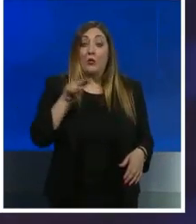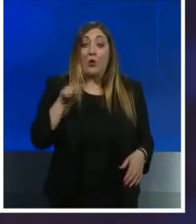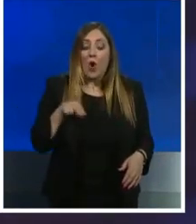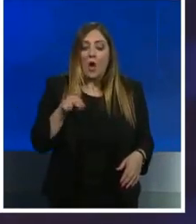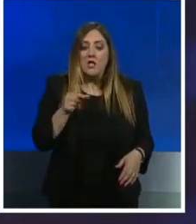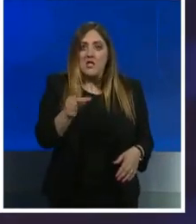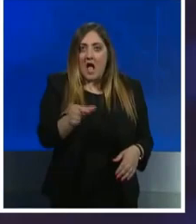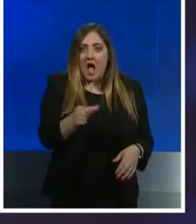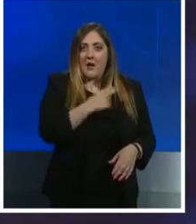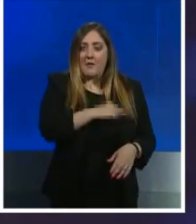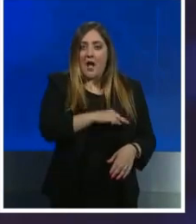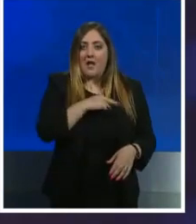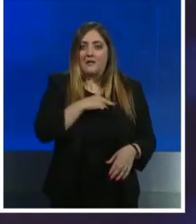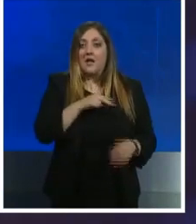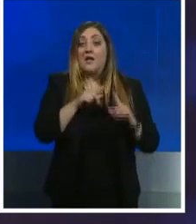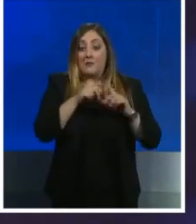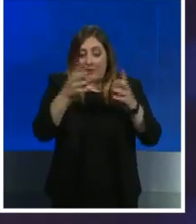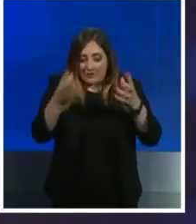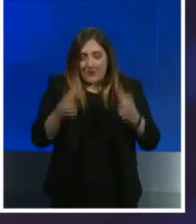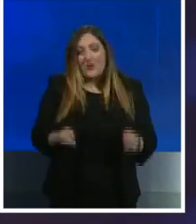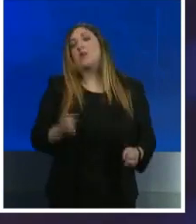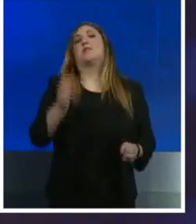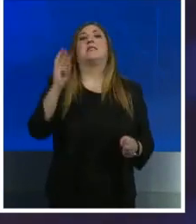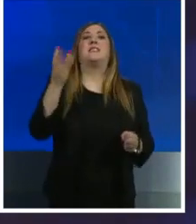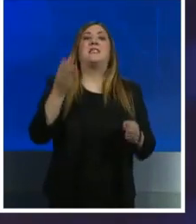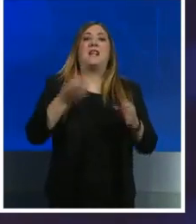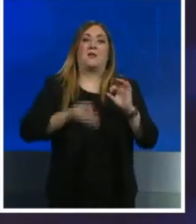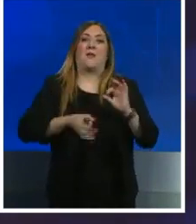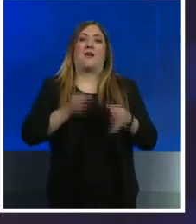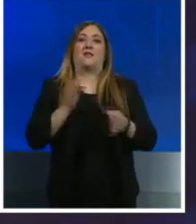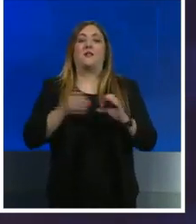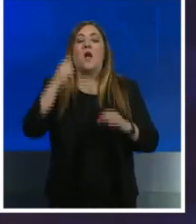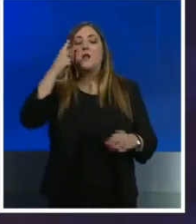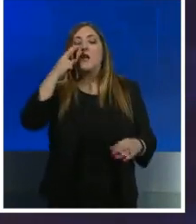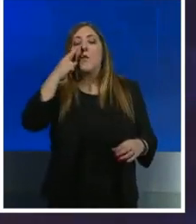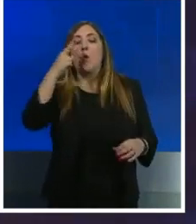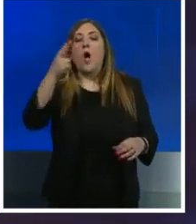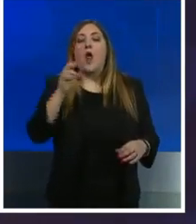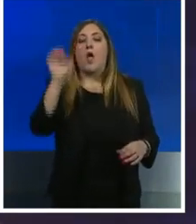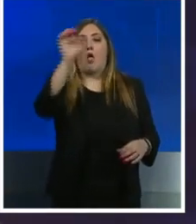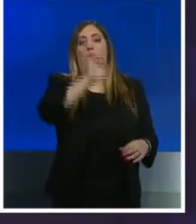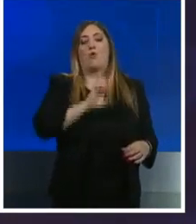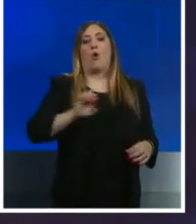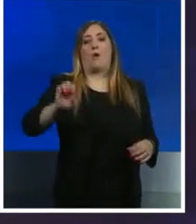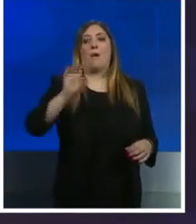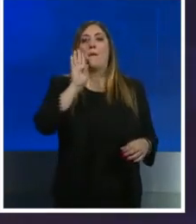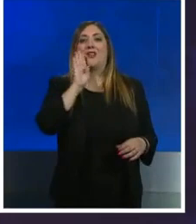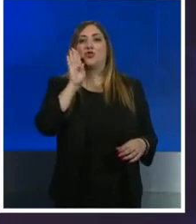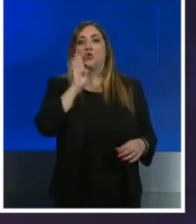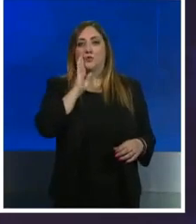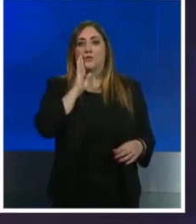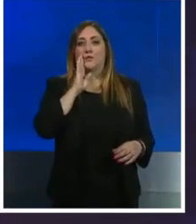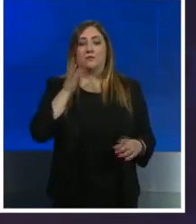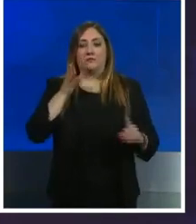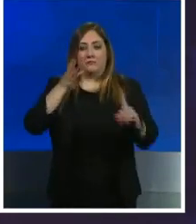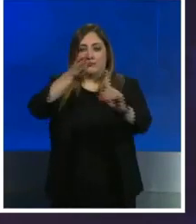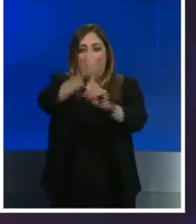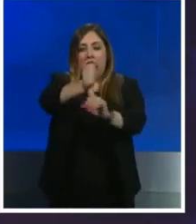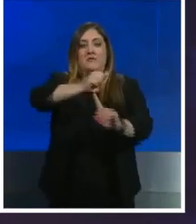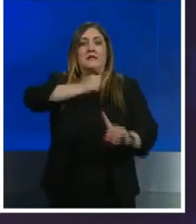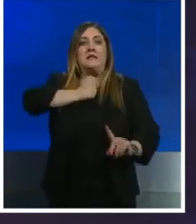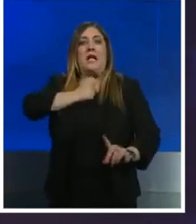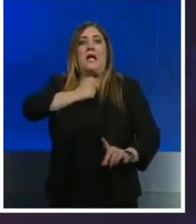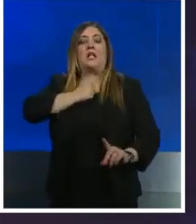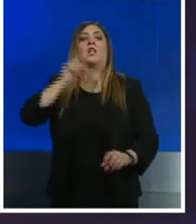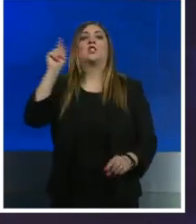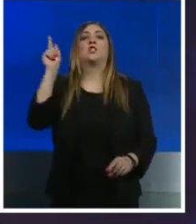xkejkna għandna bżonn it-tielet partit aħseb wara fi Brussell. Lan tagħna huwa